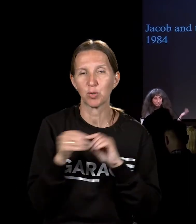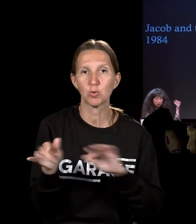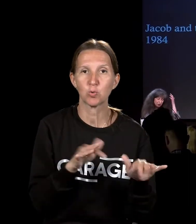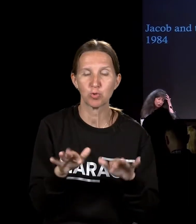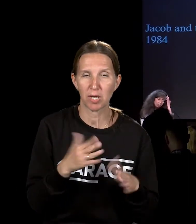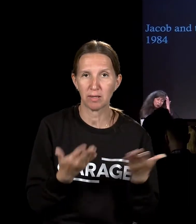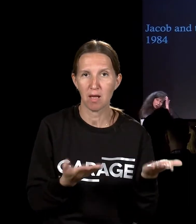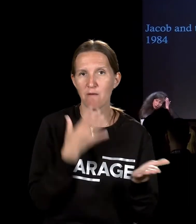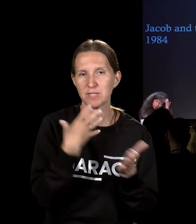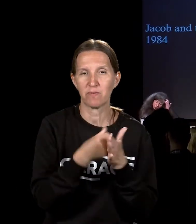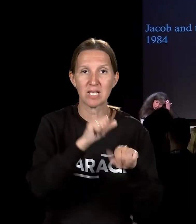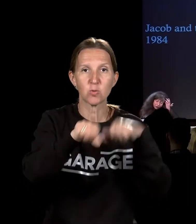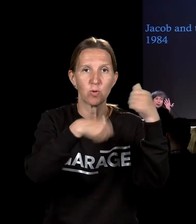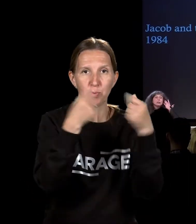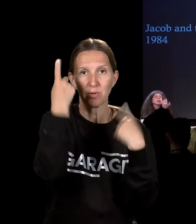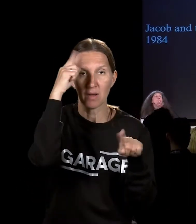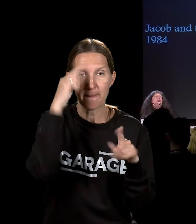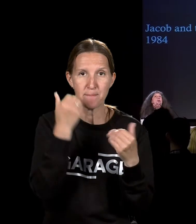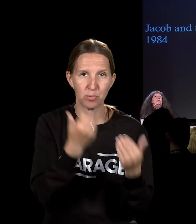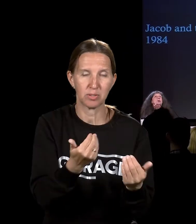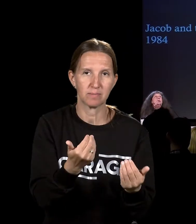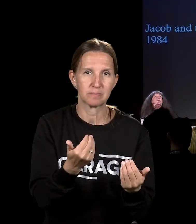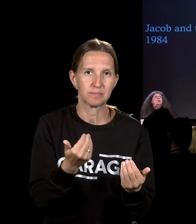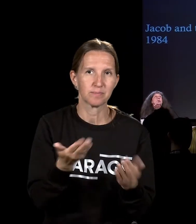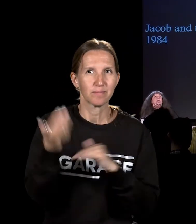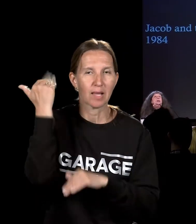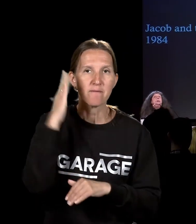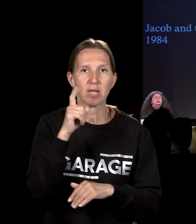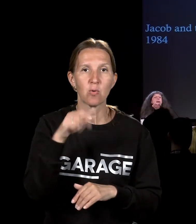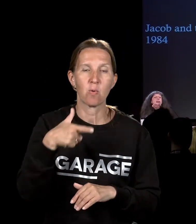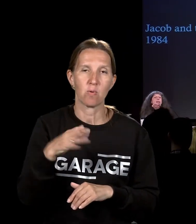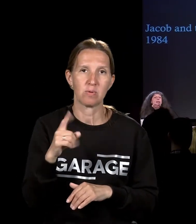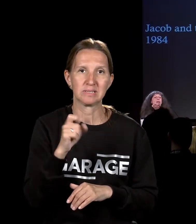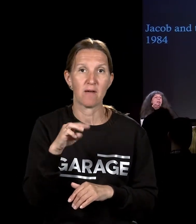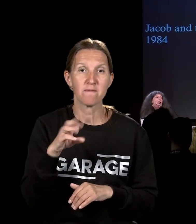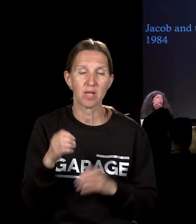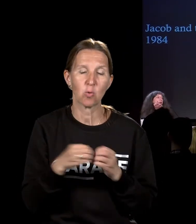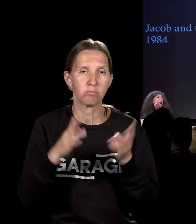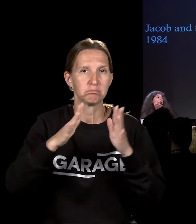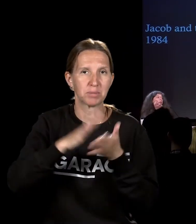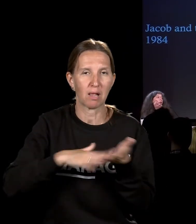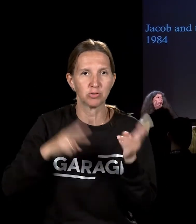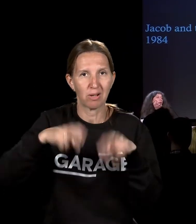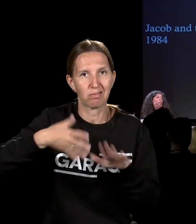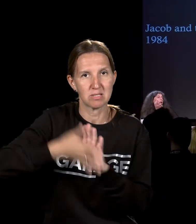первой, собственно, своей скульптурной работы, ветхозаветные сюжеты Сигал продолжает исследовать.